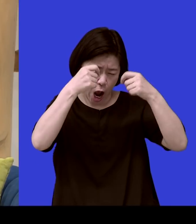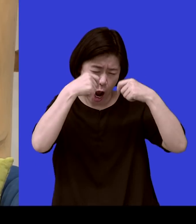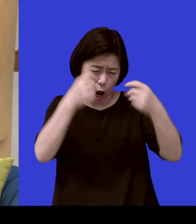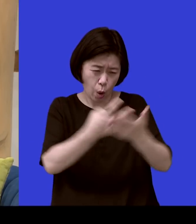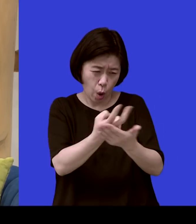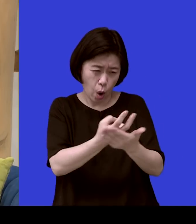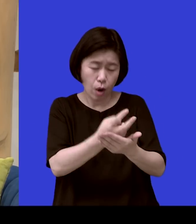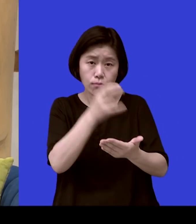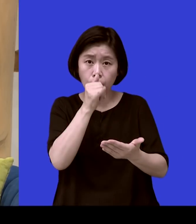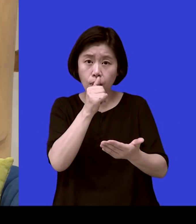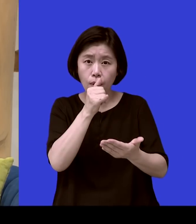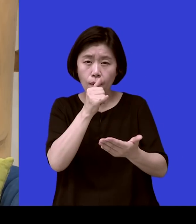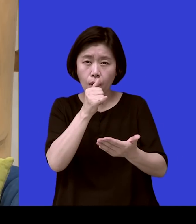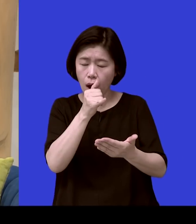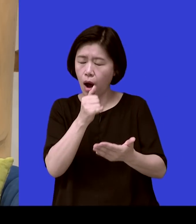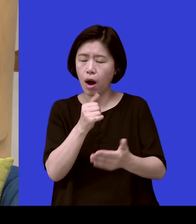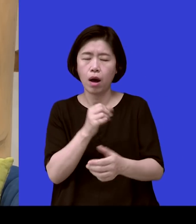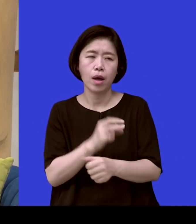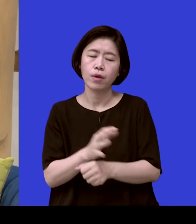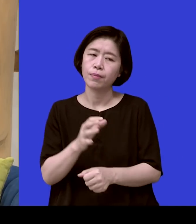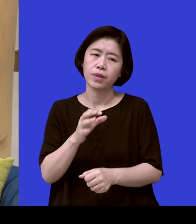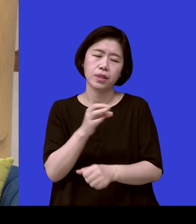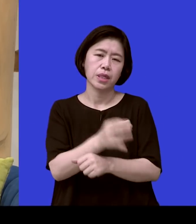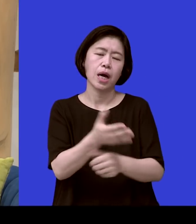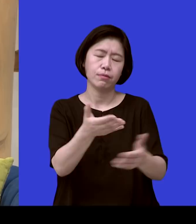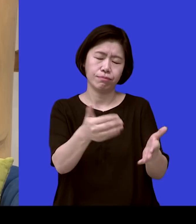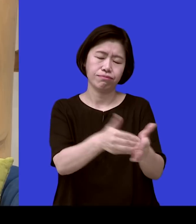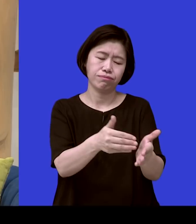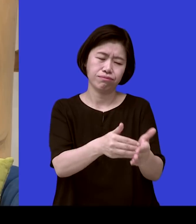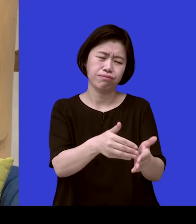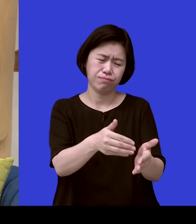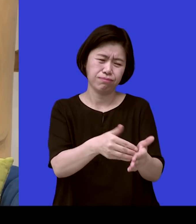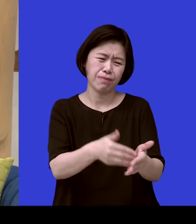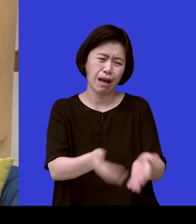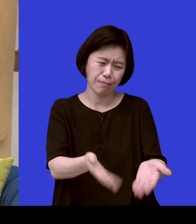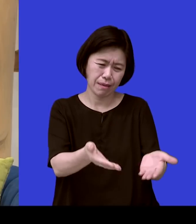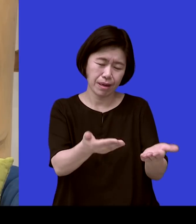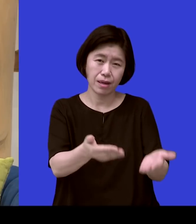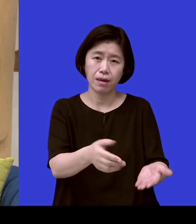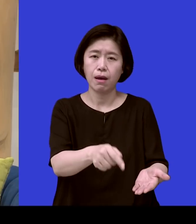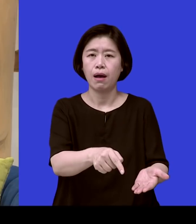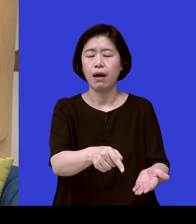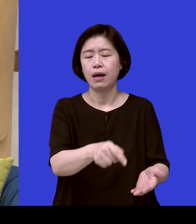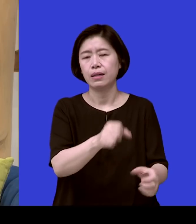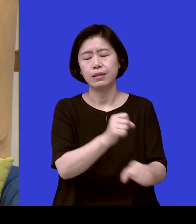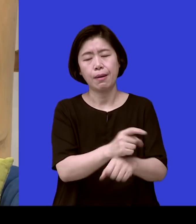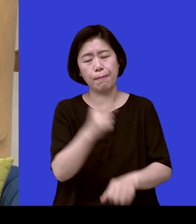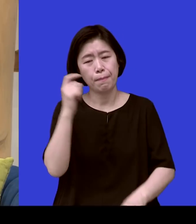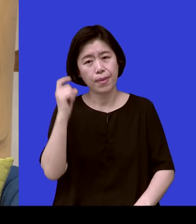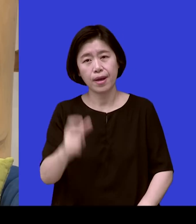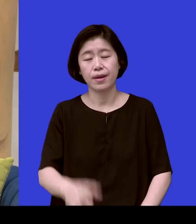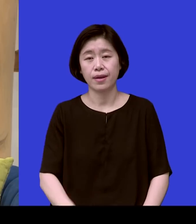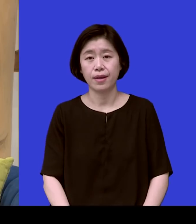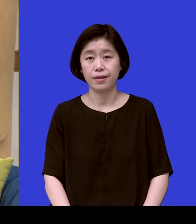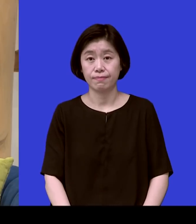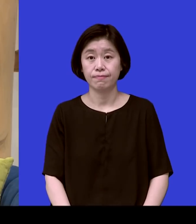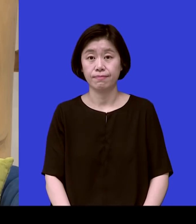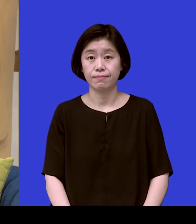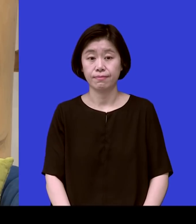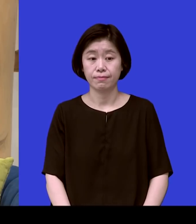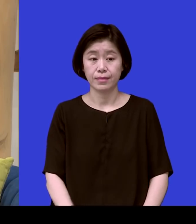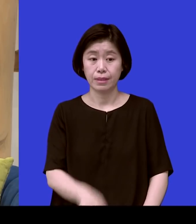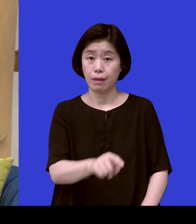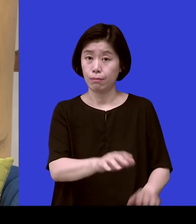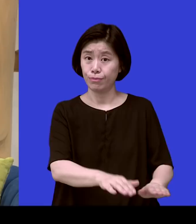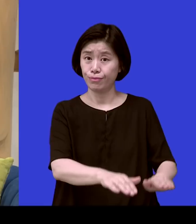되는 정말 그렇게 욕구가 아주 강한 아이였어요. 근데 자라다 보니까 이제 점점 저하고